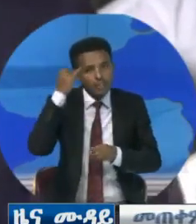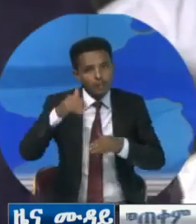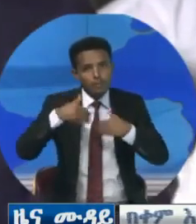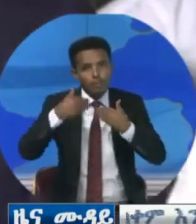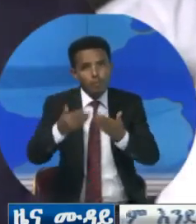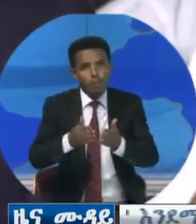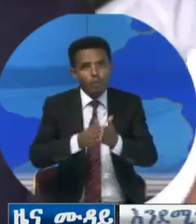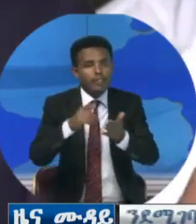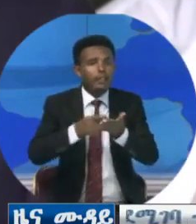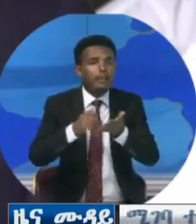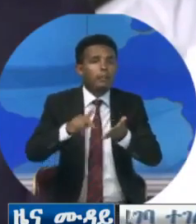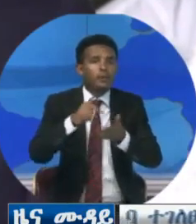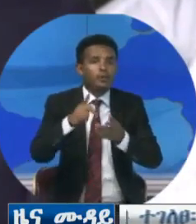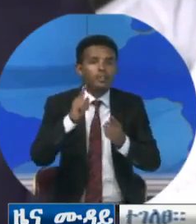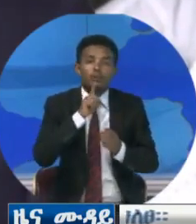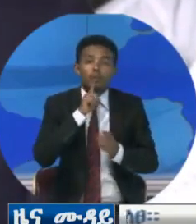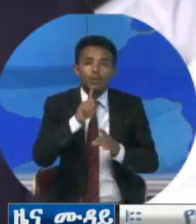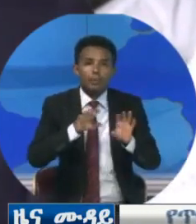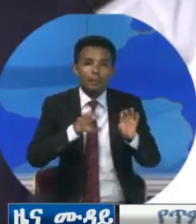እውን ለማድረግ